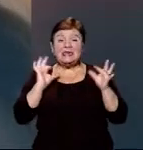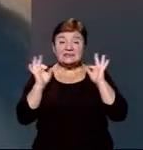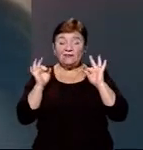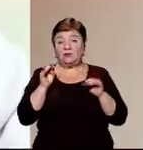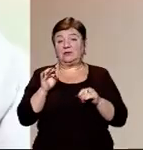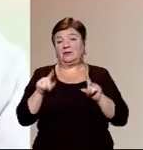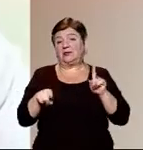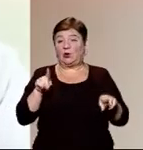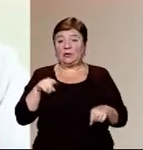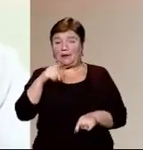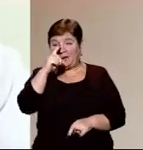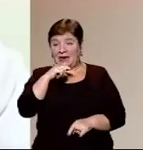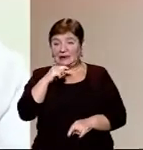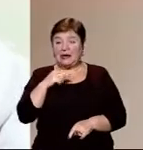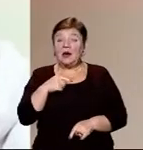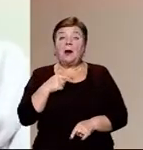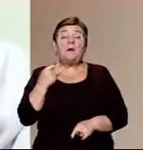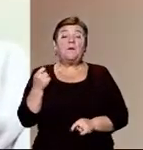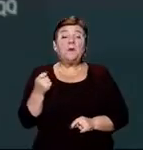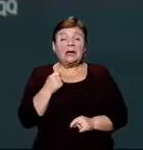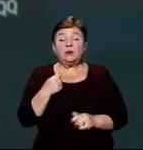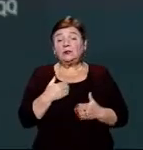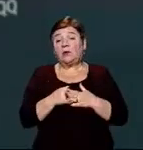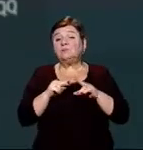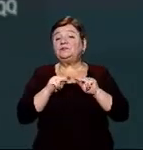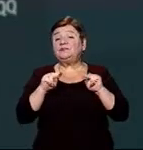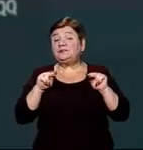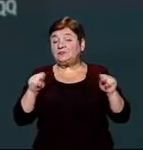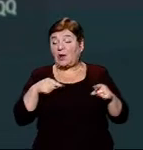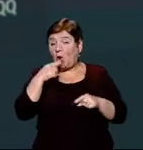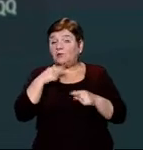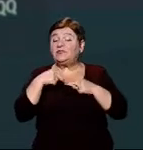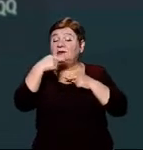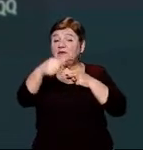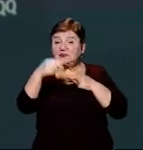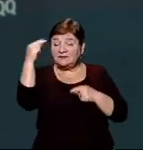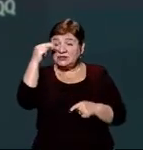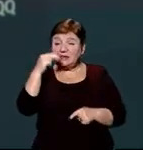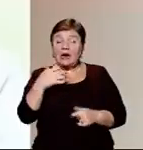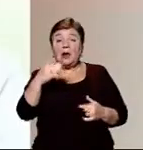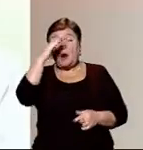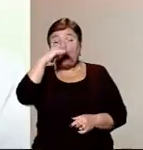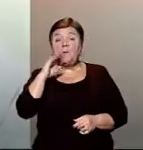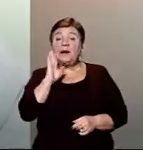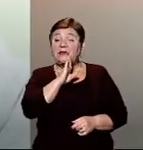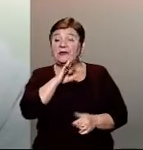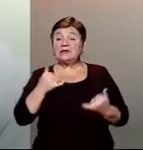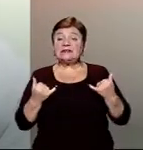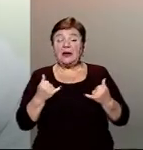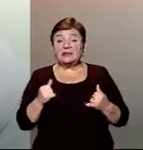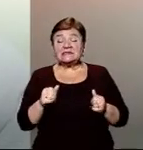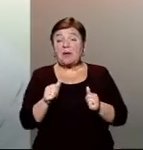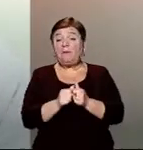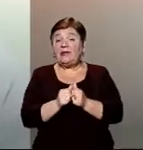деколи поганий. Мама учениці Івана Фишко про дистанційне навчання на карантині каже так. Батьки зараз більше біля